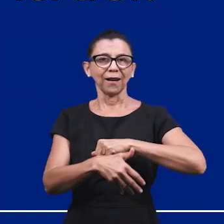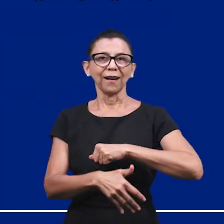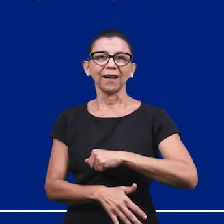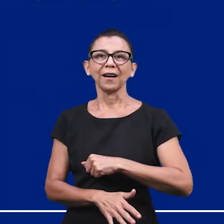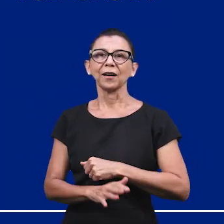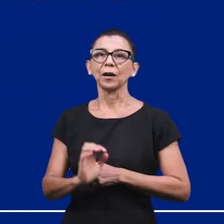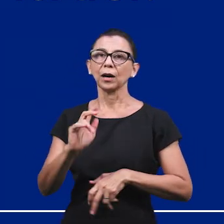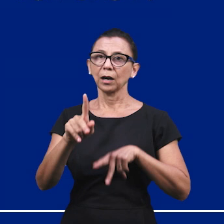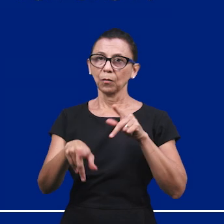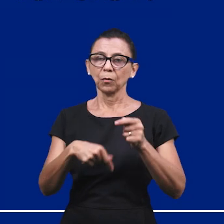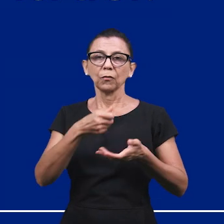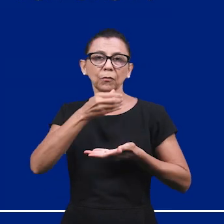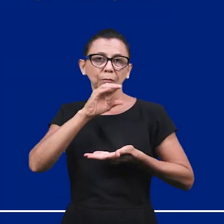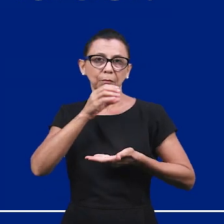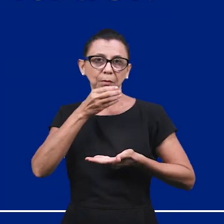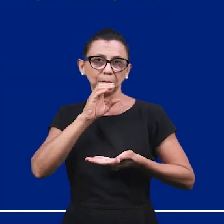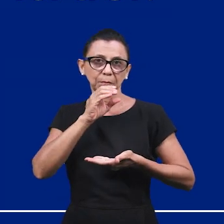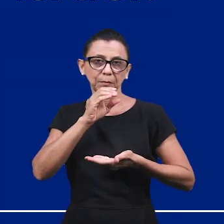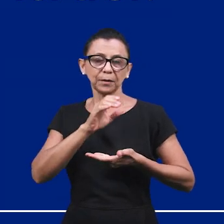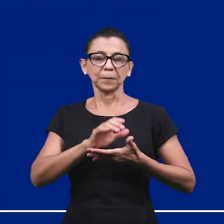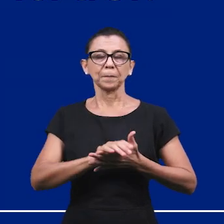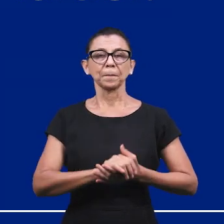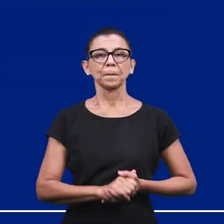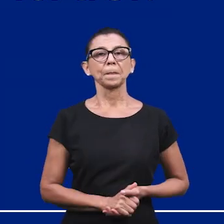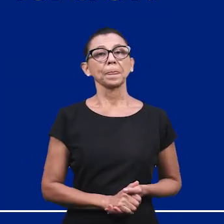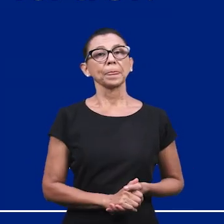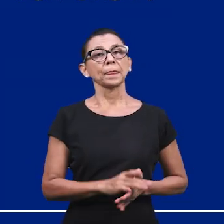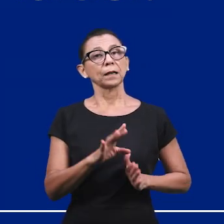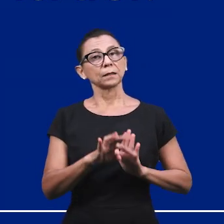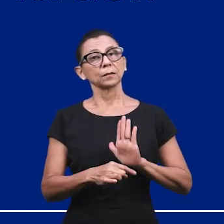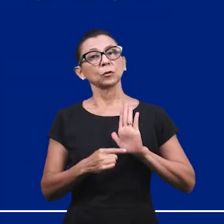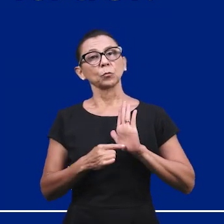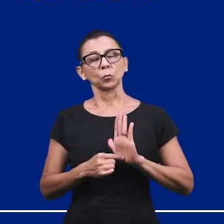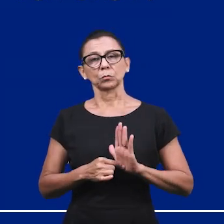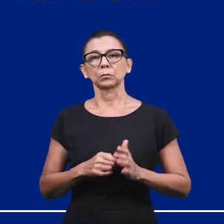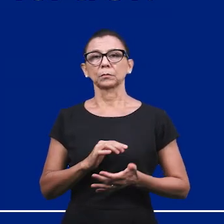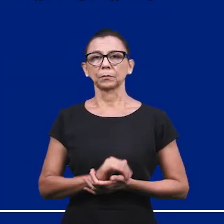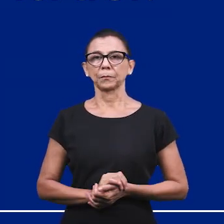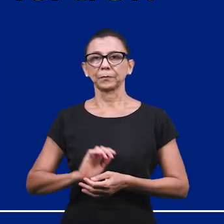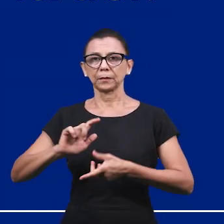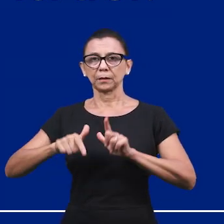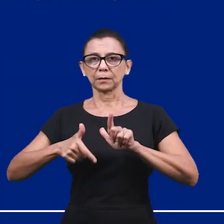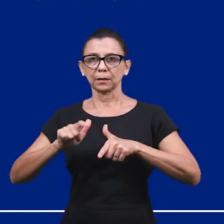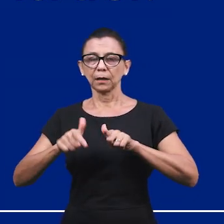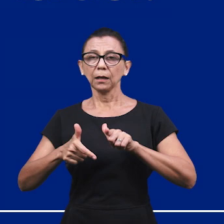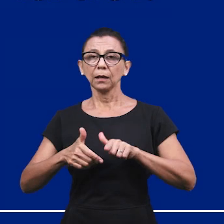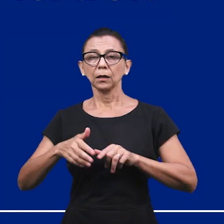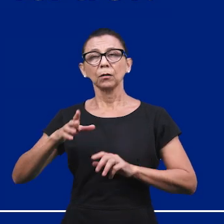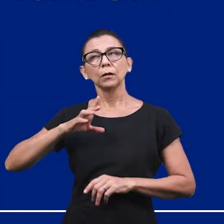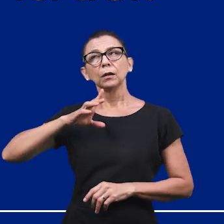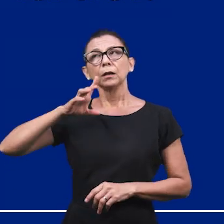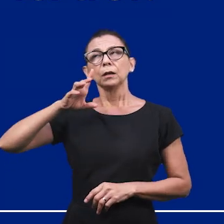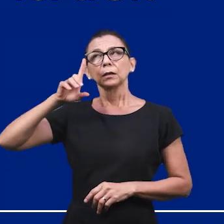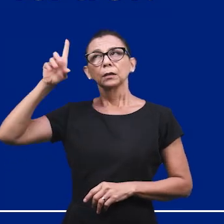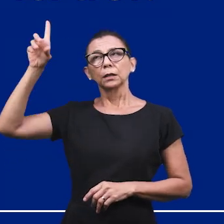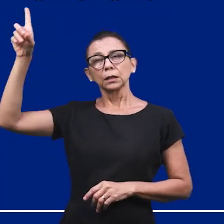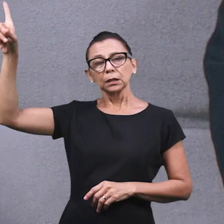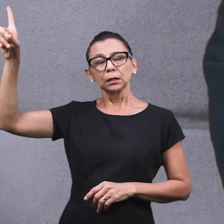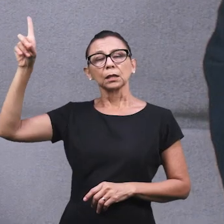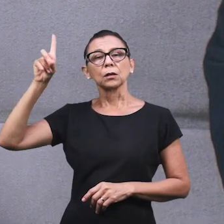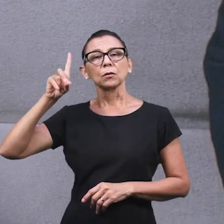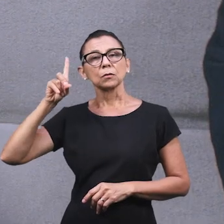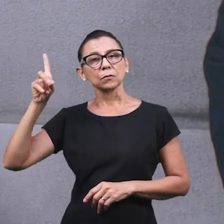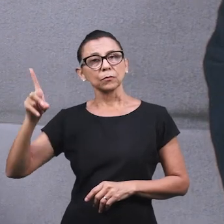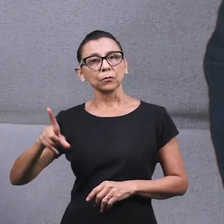boire. Et Moïse ainsi a fait devant les anciens d'Israël. Ce texte parle d'un peuple qui a été gouverné et dirigé par